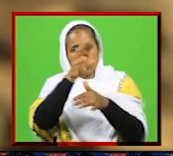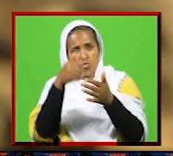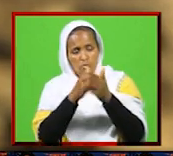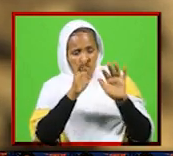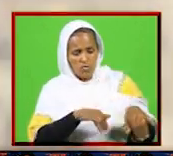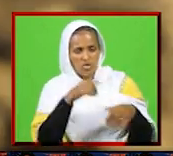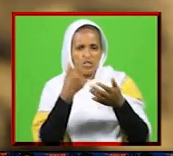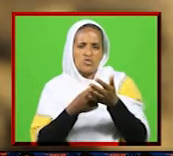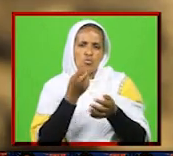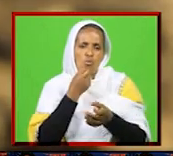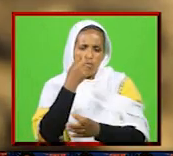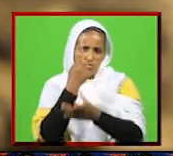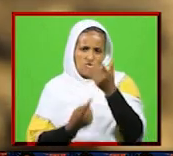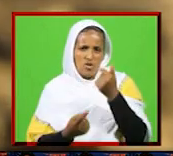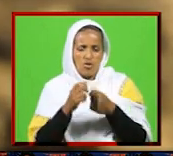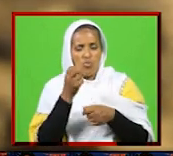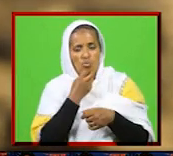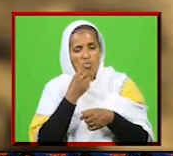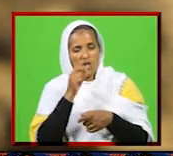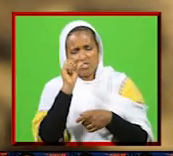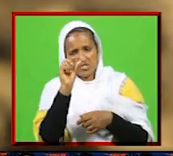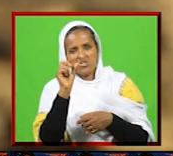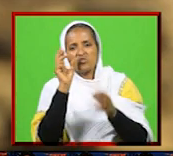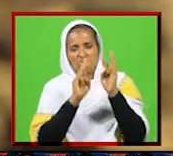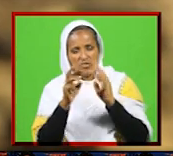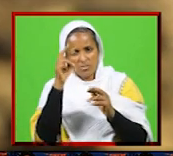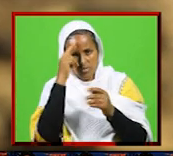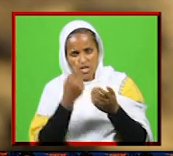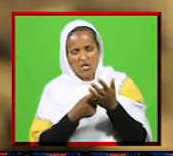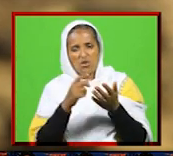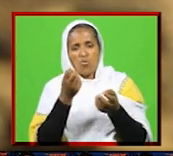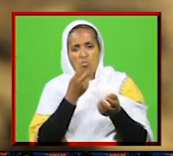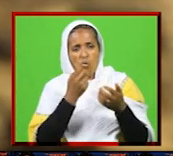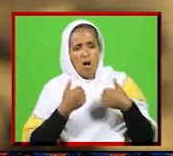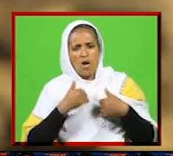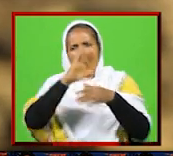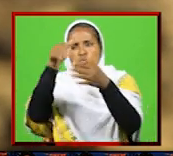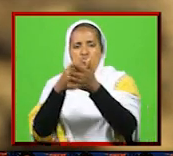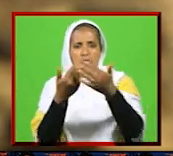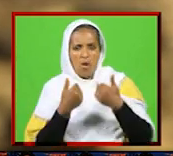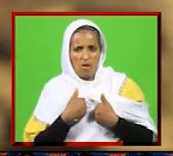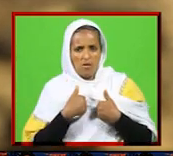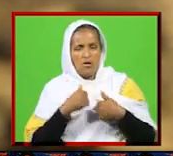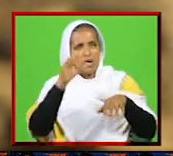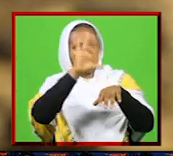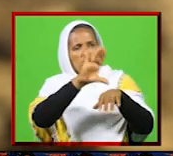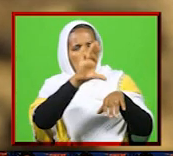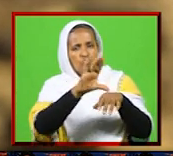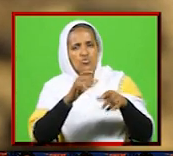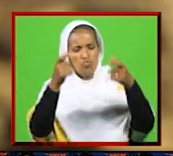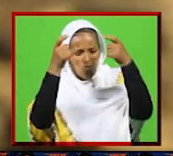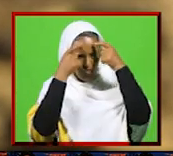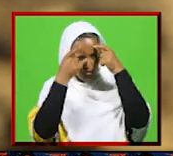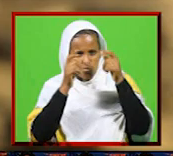ደርሷለኝ። እንግዲህ ሁሉም ቀርቶ የዚች ውሃ ነገር የሷ ነገር ነው ትንሽ ቀርም ይለኝ። ውሃ ካለ ሁሉም